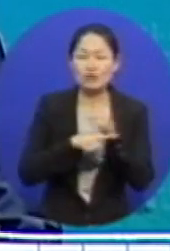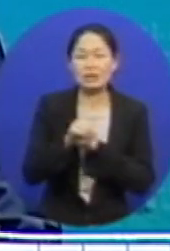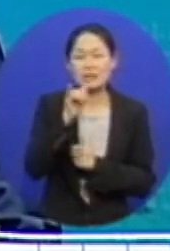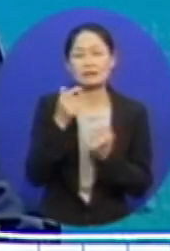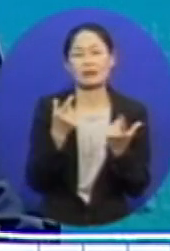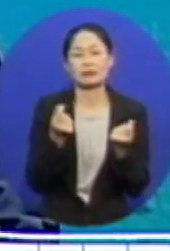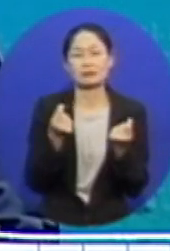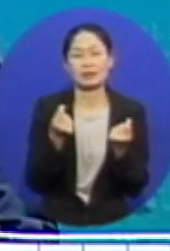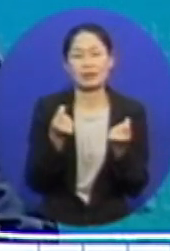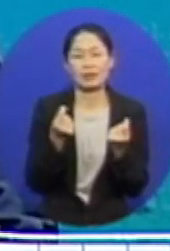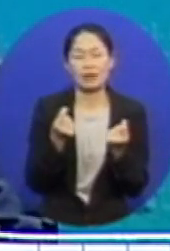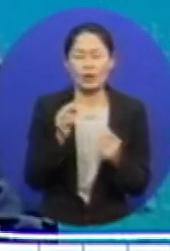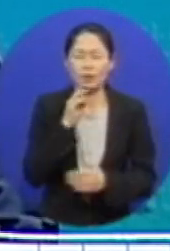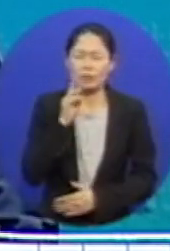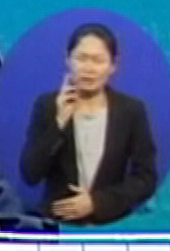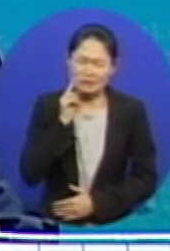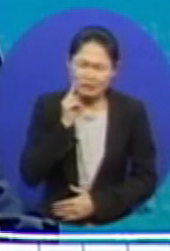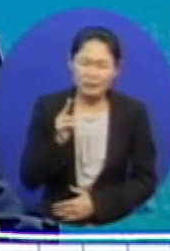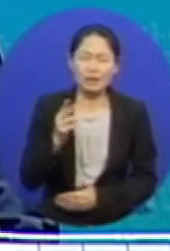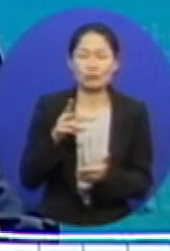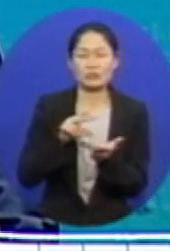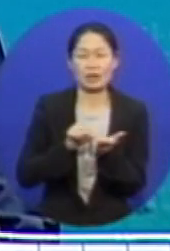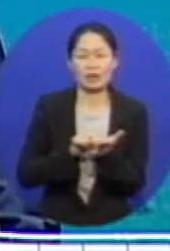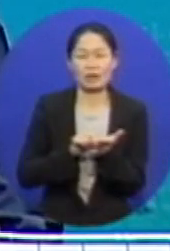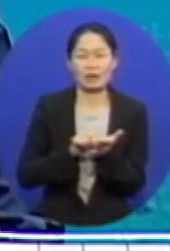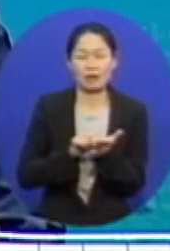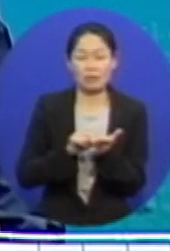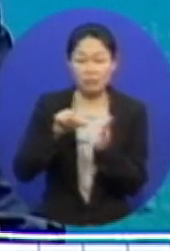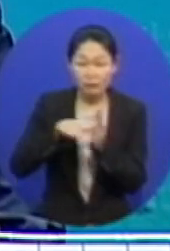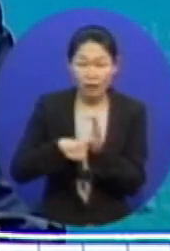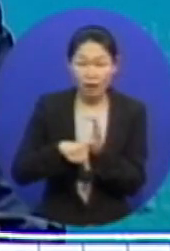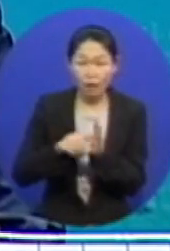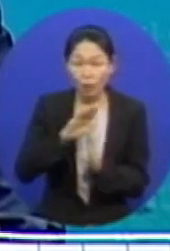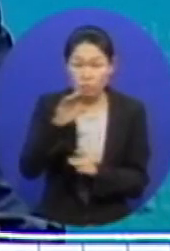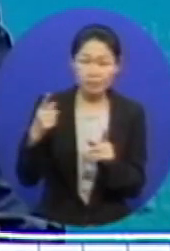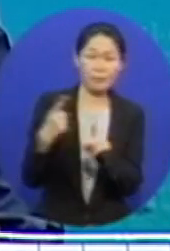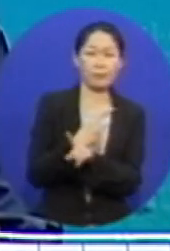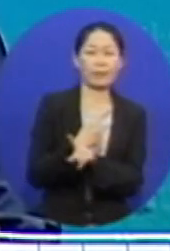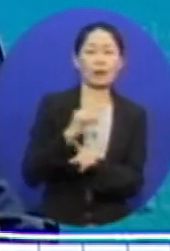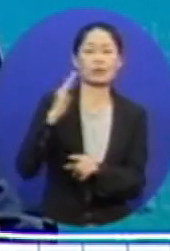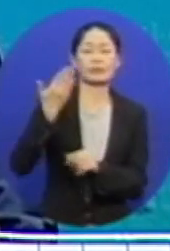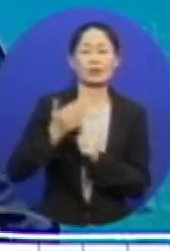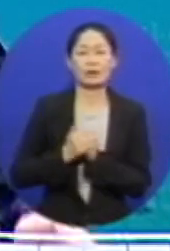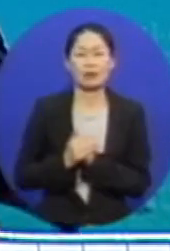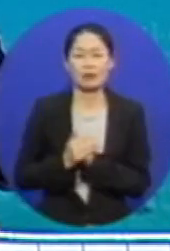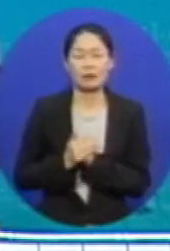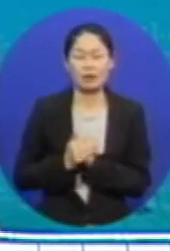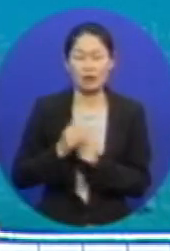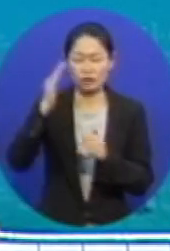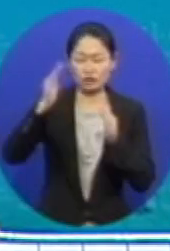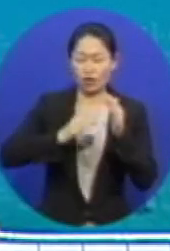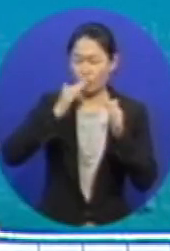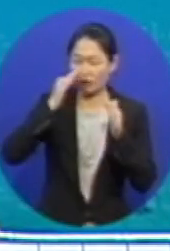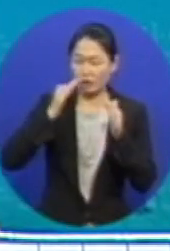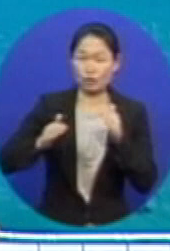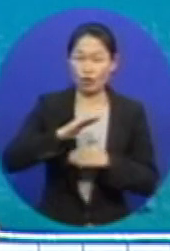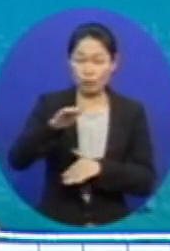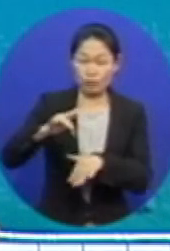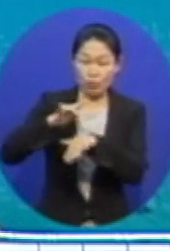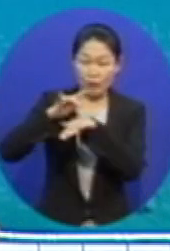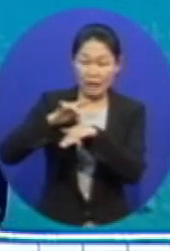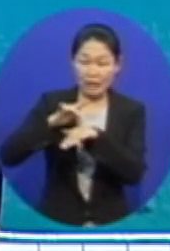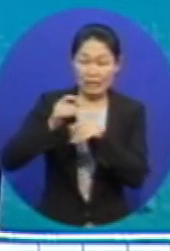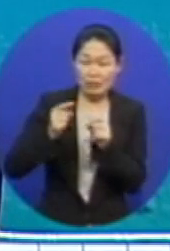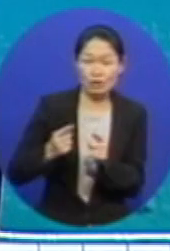않겠어요 심각한 문제 아니겠어요 그때 돌이켜 야 되요 여러분 절대로 마귀에게